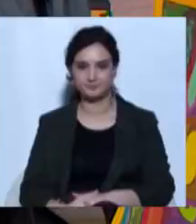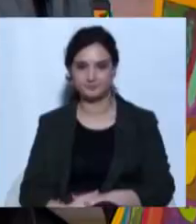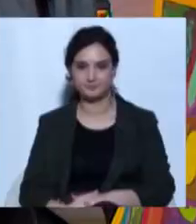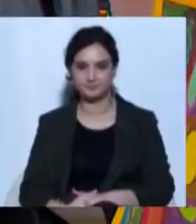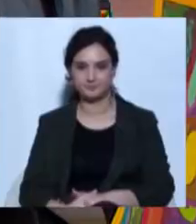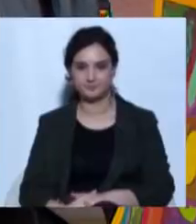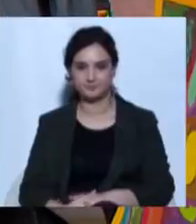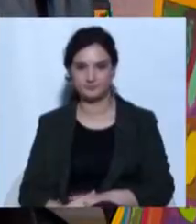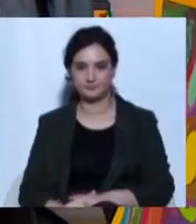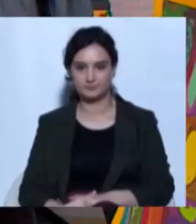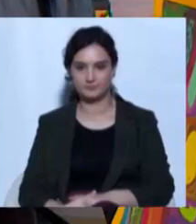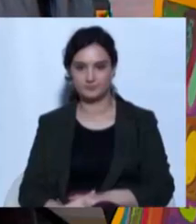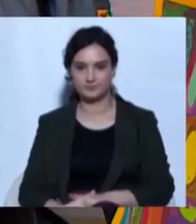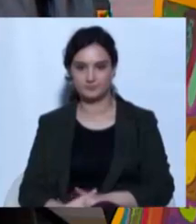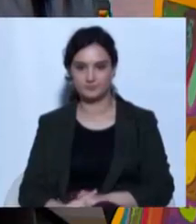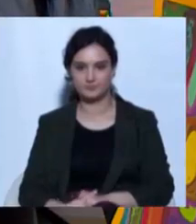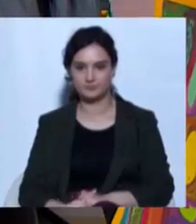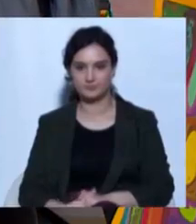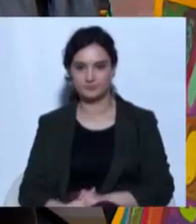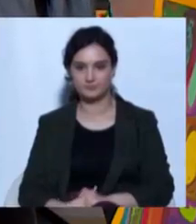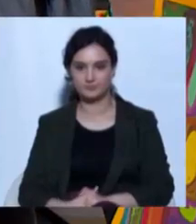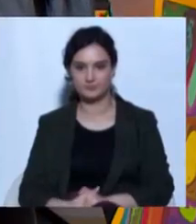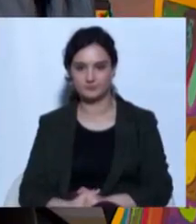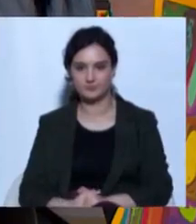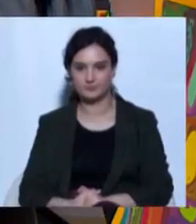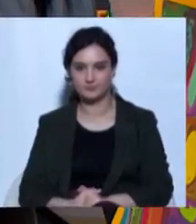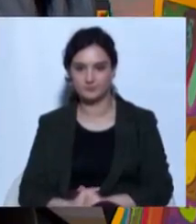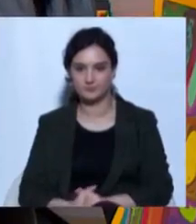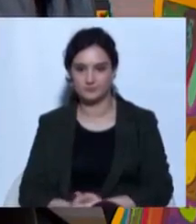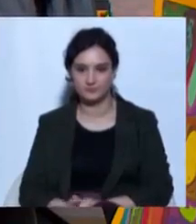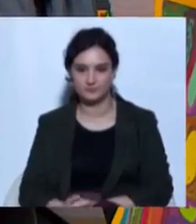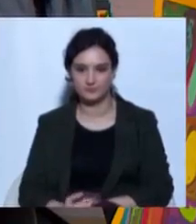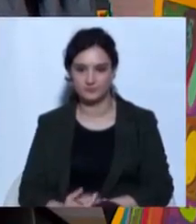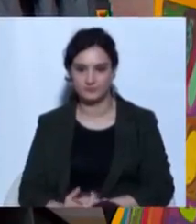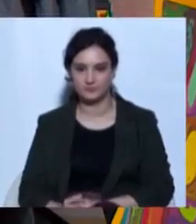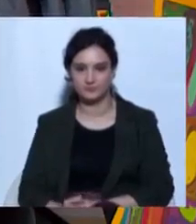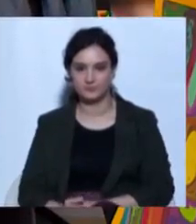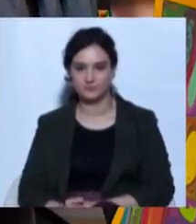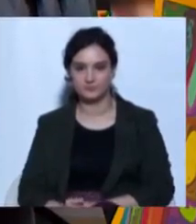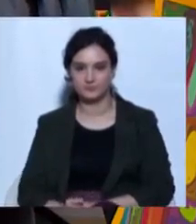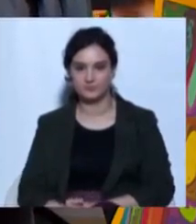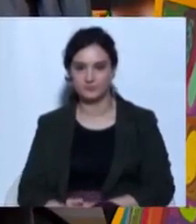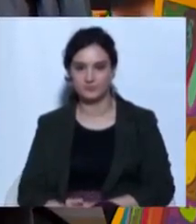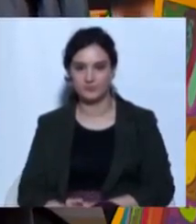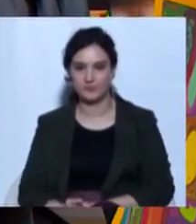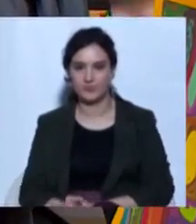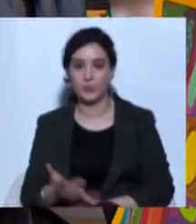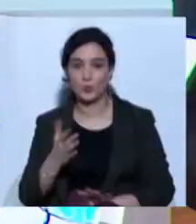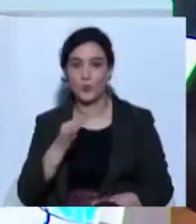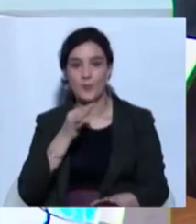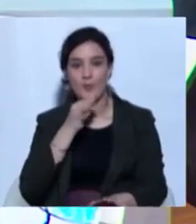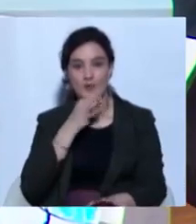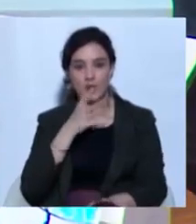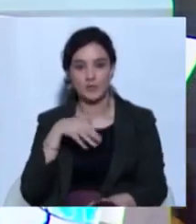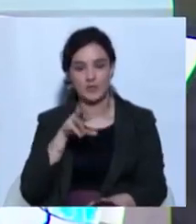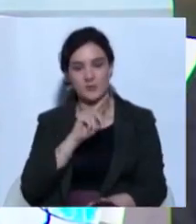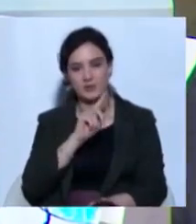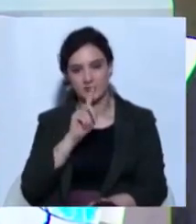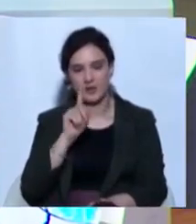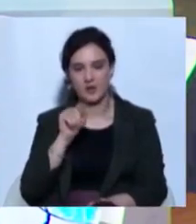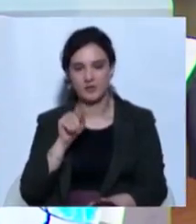აჰა. მერე თუ მოგეწონებათ